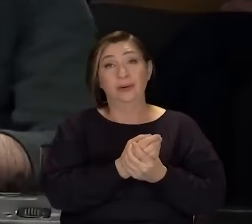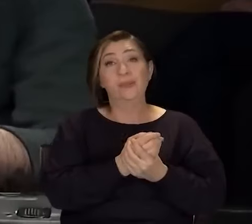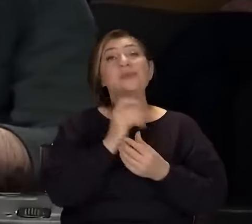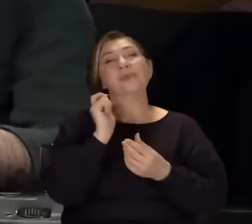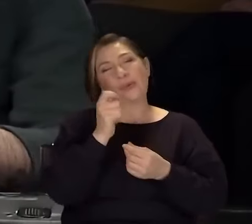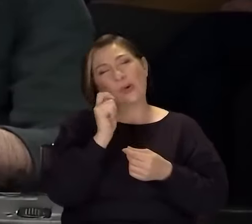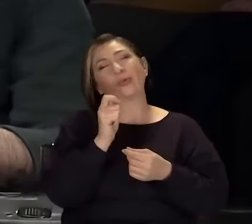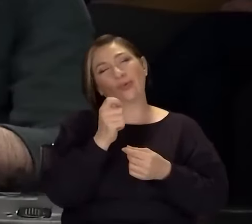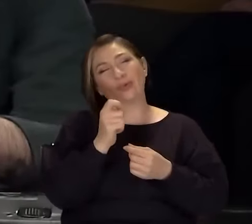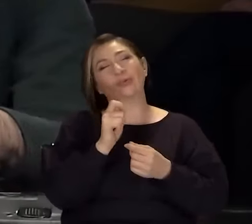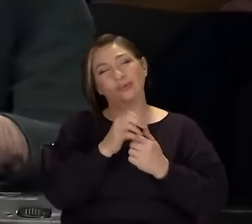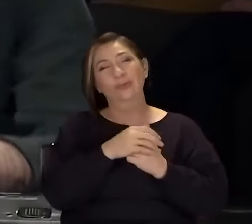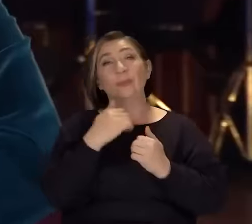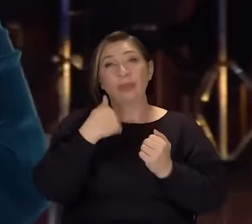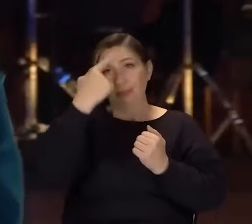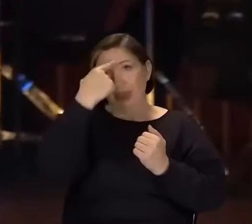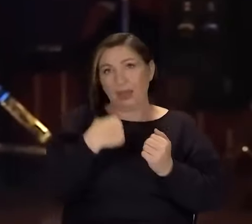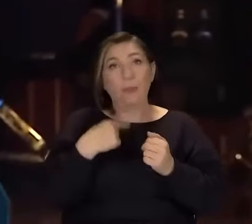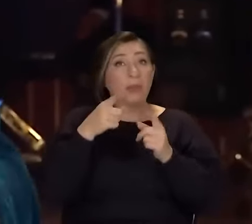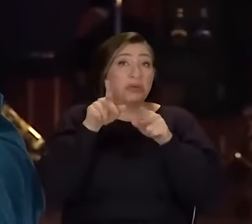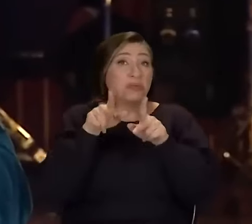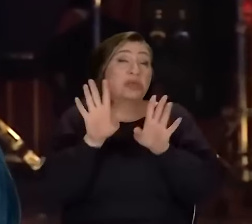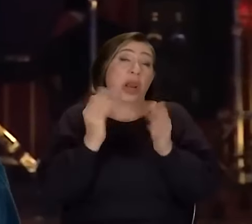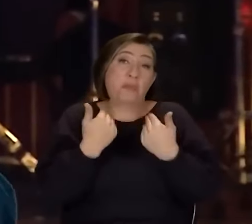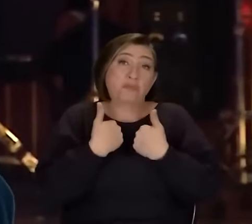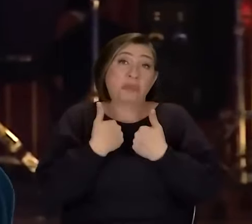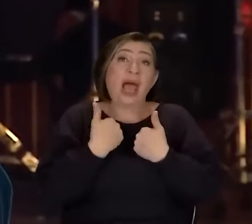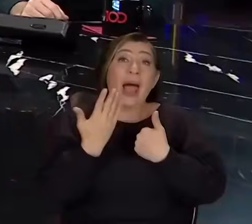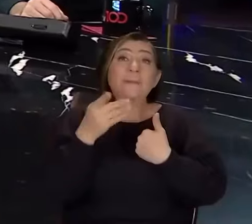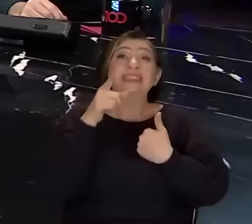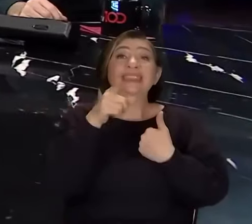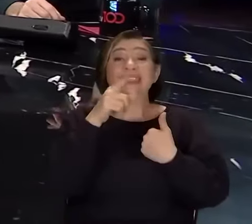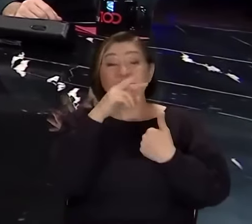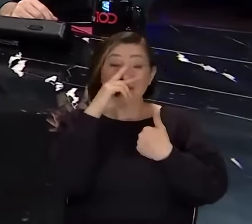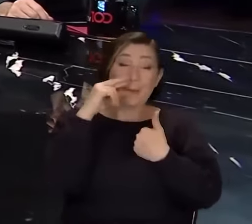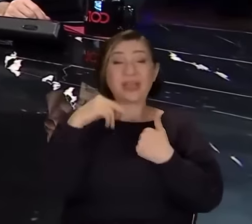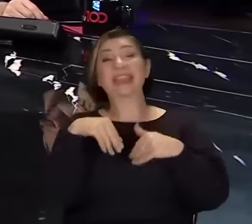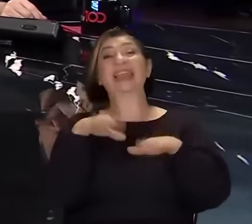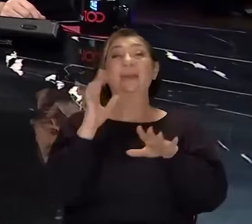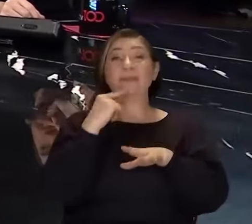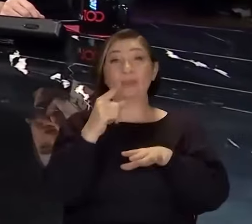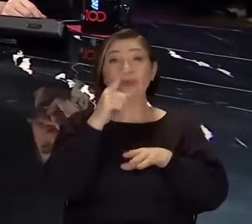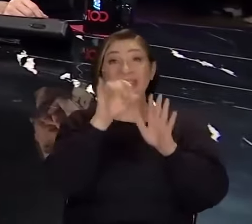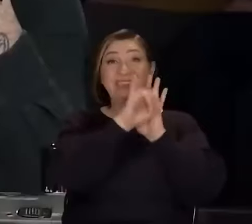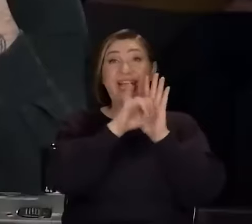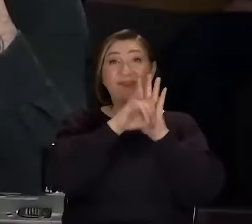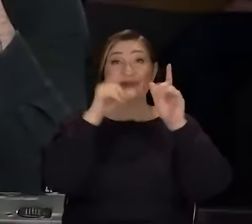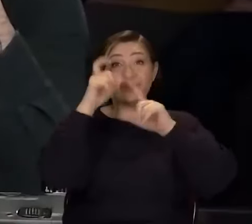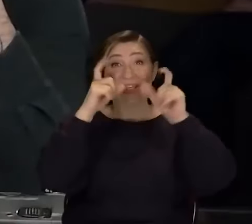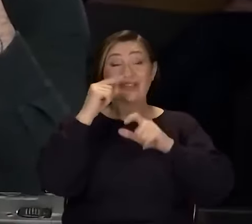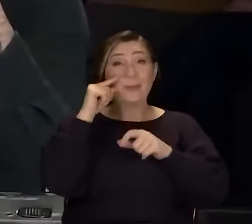işte zor, Vallahi zor yani. Çok ben yoğun, de bekarım yorgun. hiç öyle bir hayatım yok. Ama senin şimdi bu çapkın değilim deyip de bu Instagram